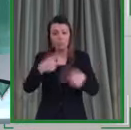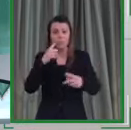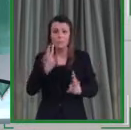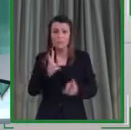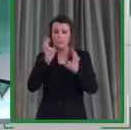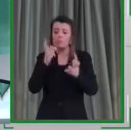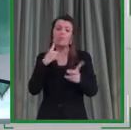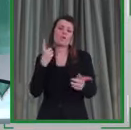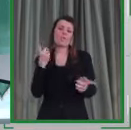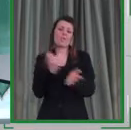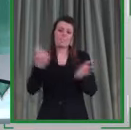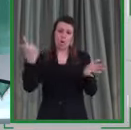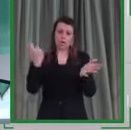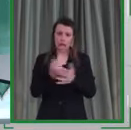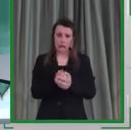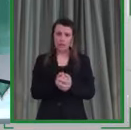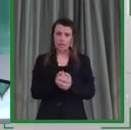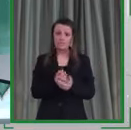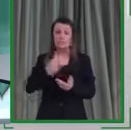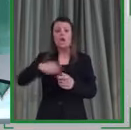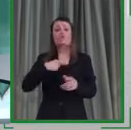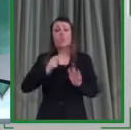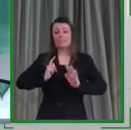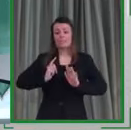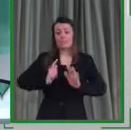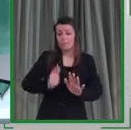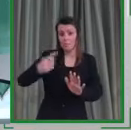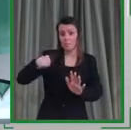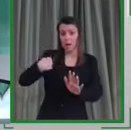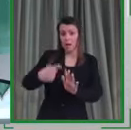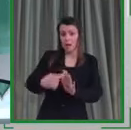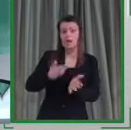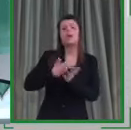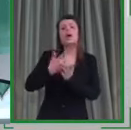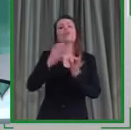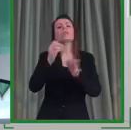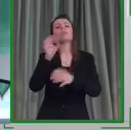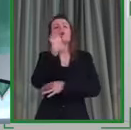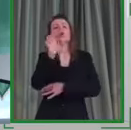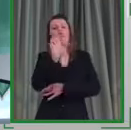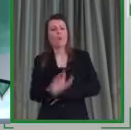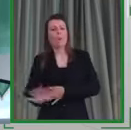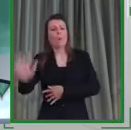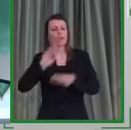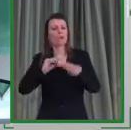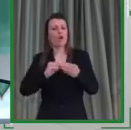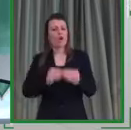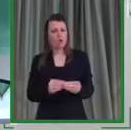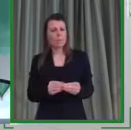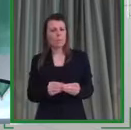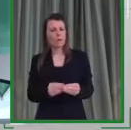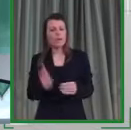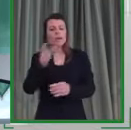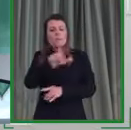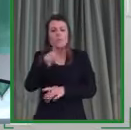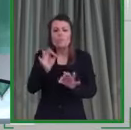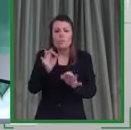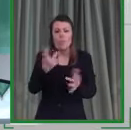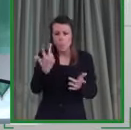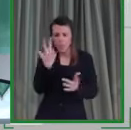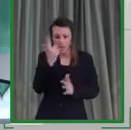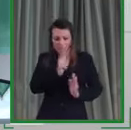settimane vi abbiamo raccontato quello che è successo in regione lombardia questa ondata che nell'altro di tre settimane